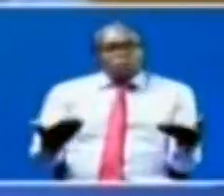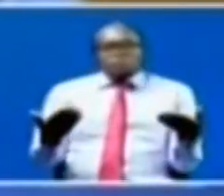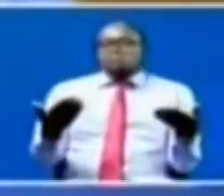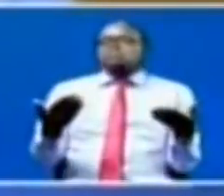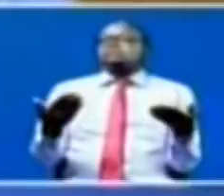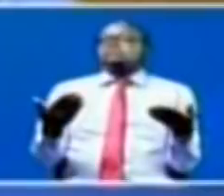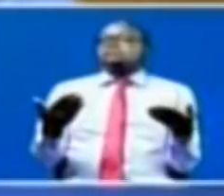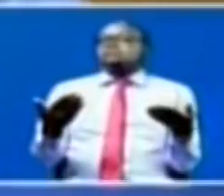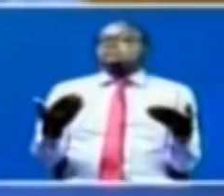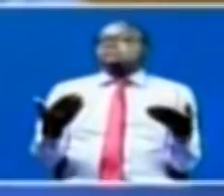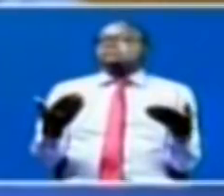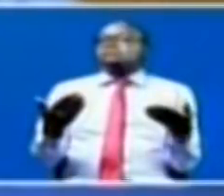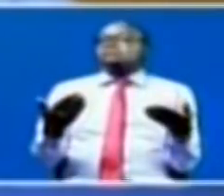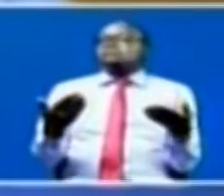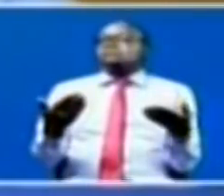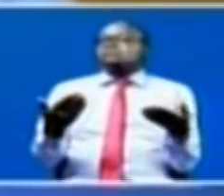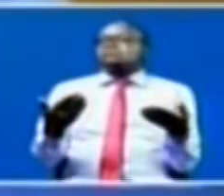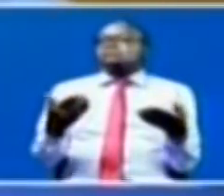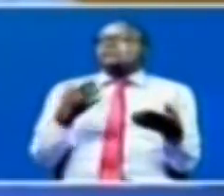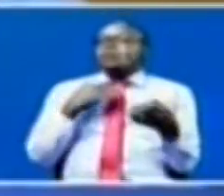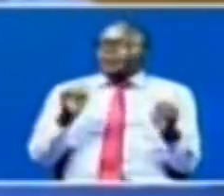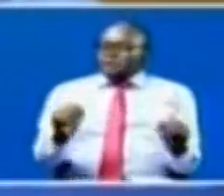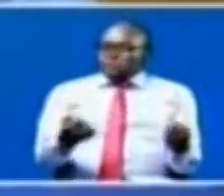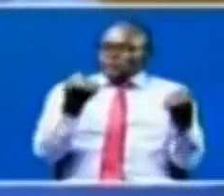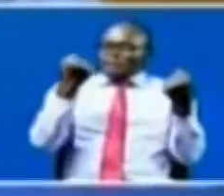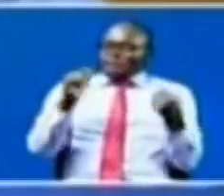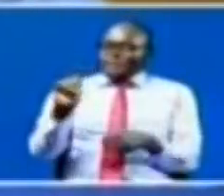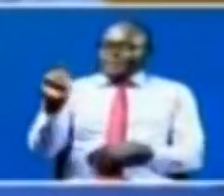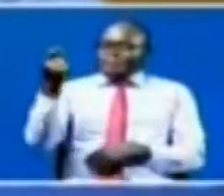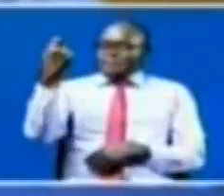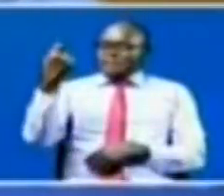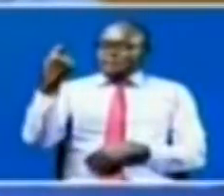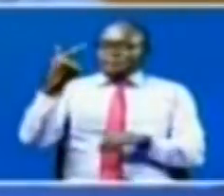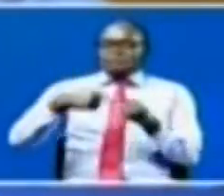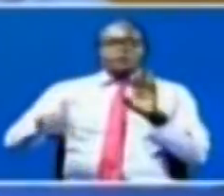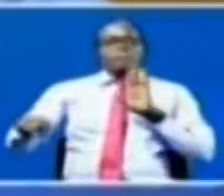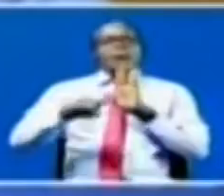he was simply stepping forward to save the presidency blushes.